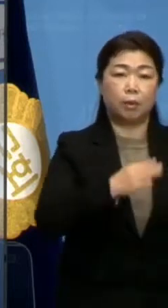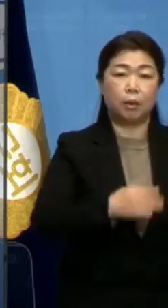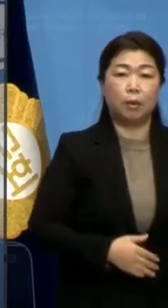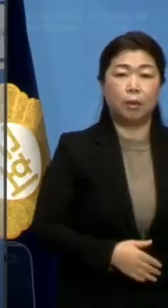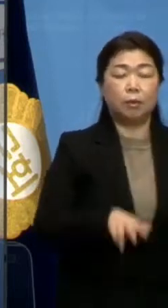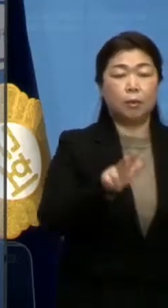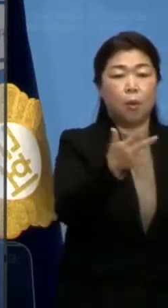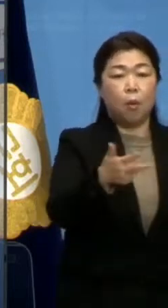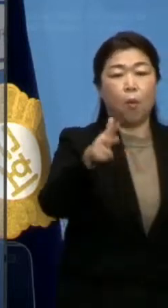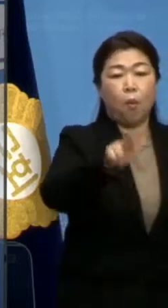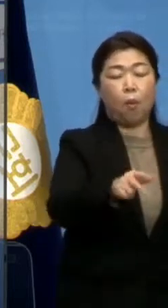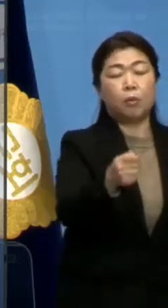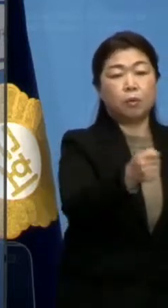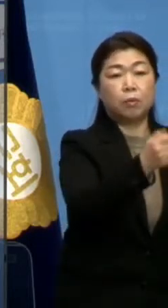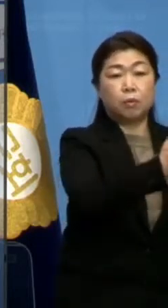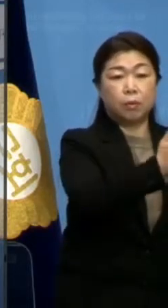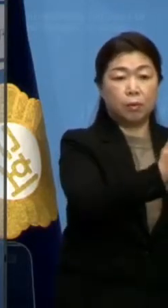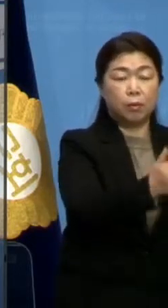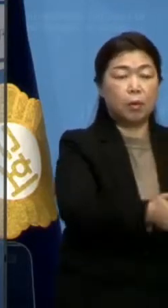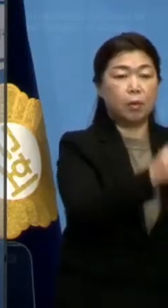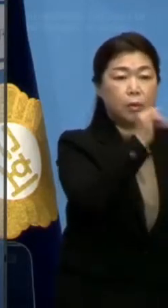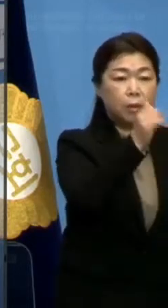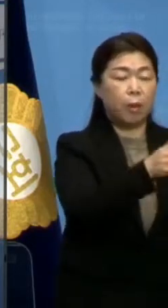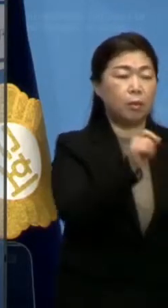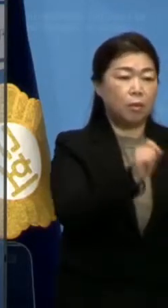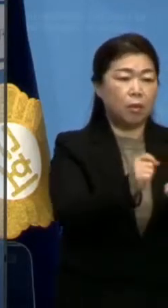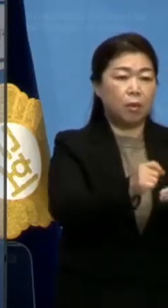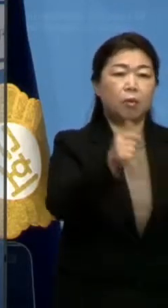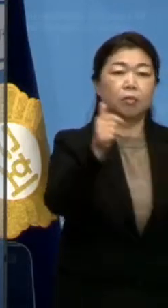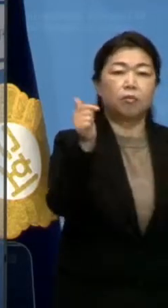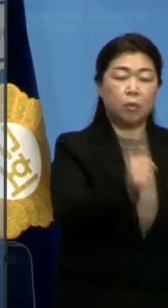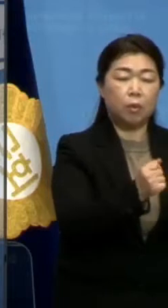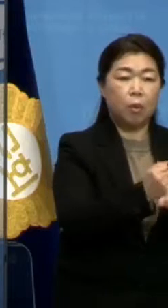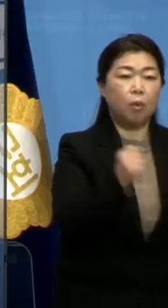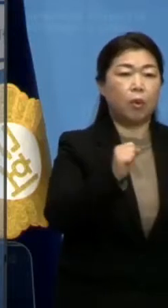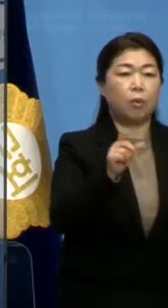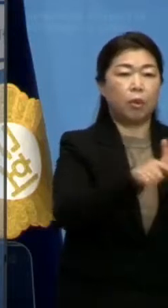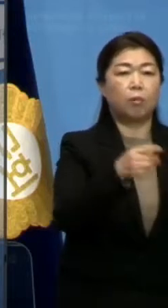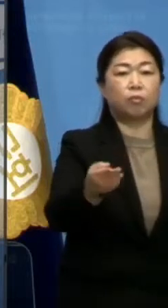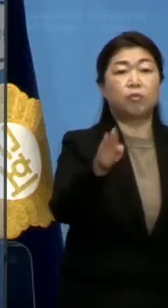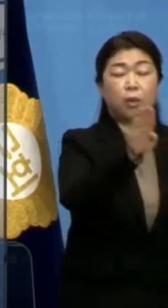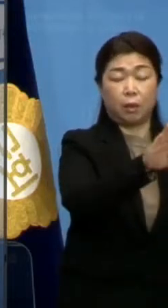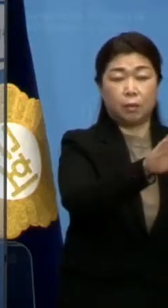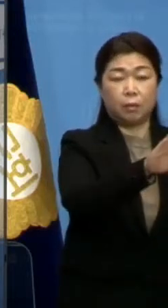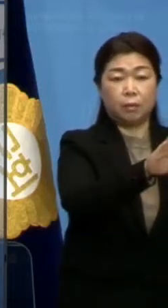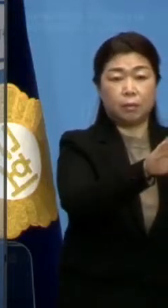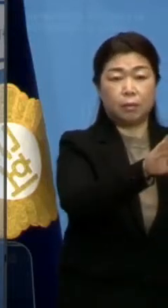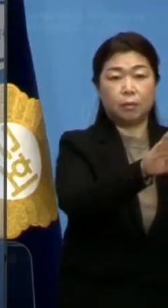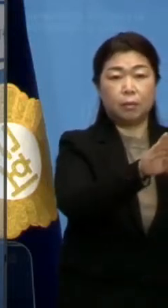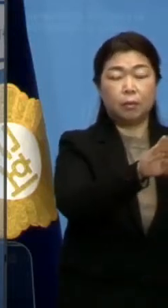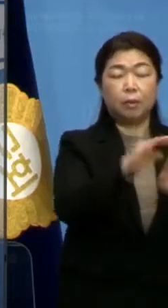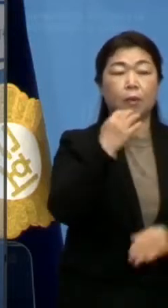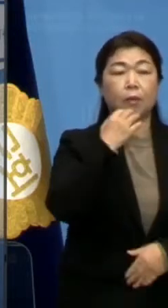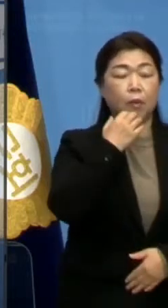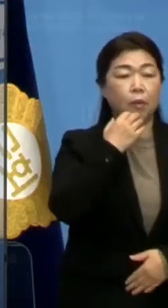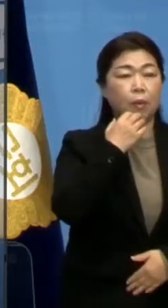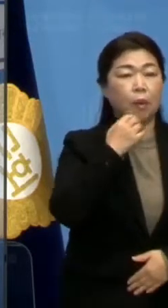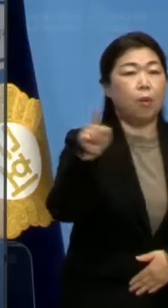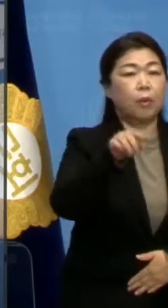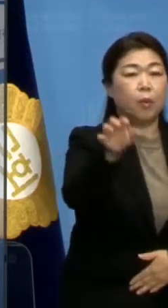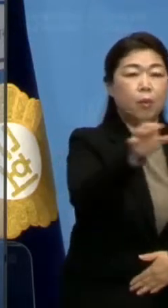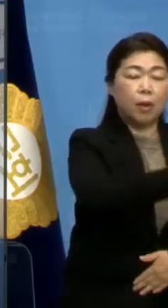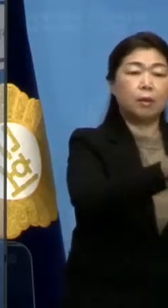그나마도 공원 위주로 설치되어 있어서 접근성이 떨어지고 또 겨울에는 문이다 치기도 하지요 에 서 울 어 철 시